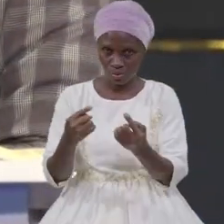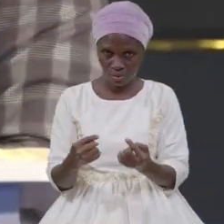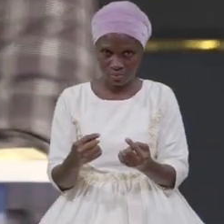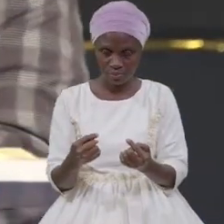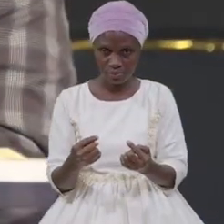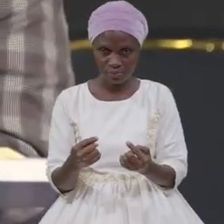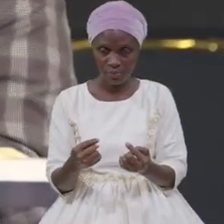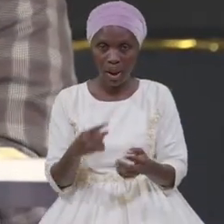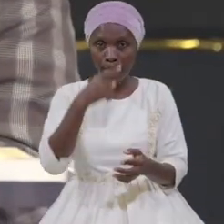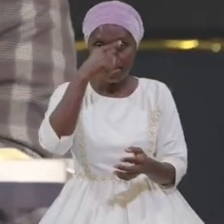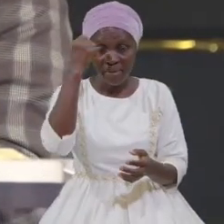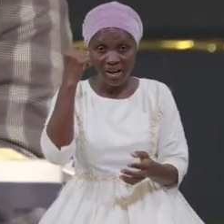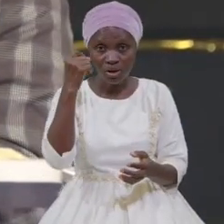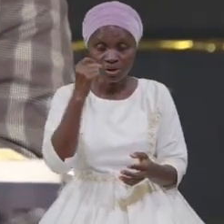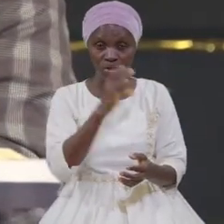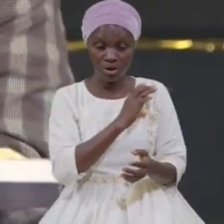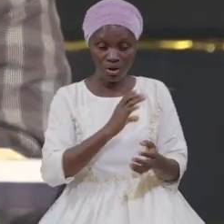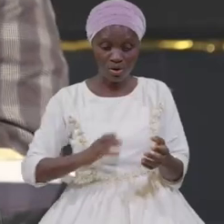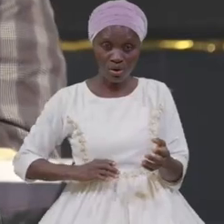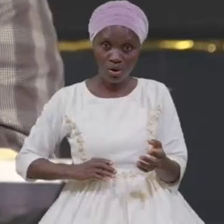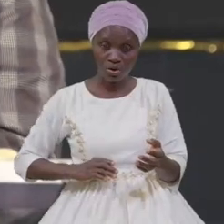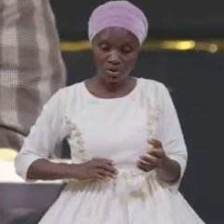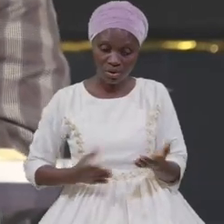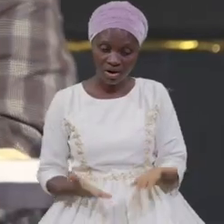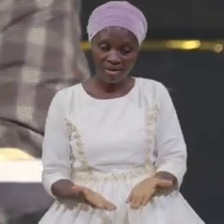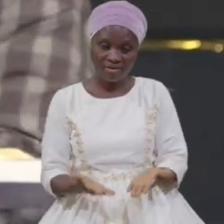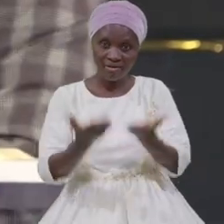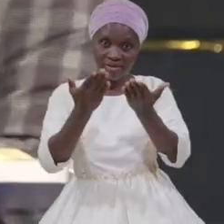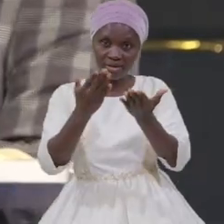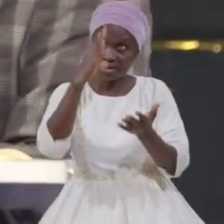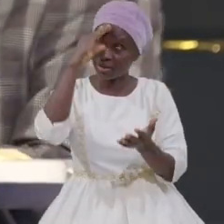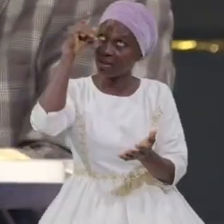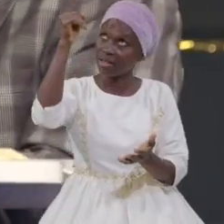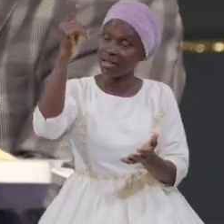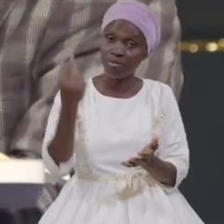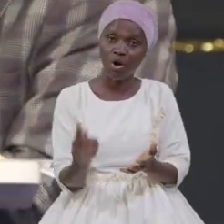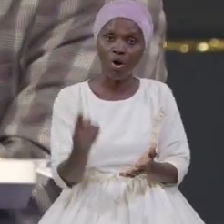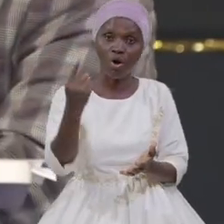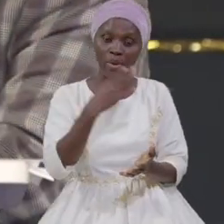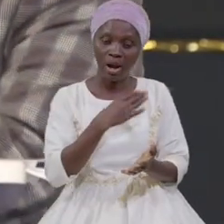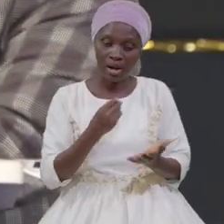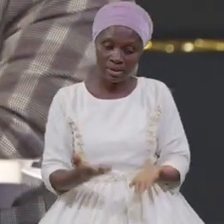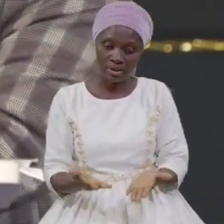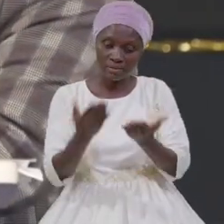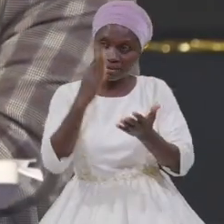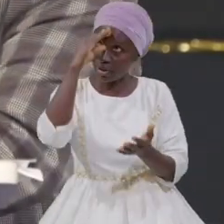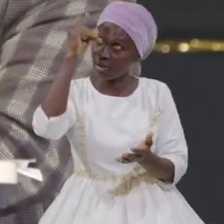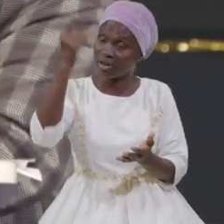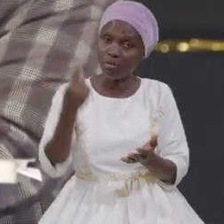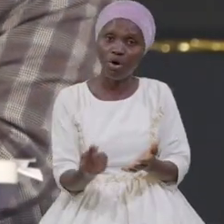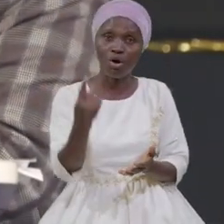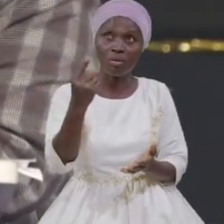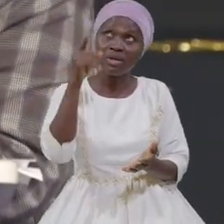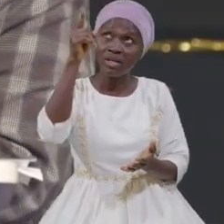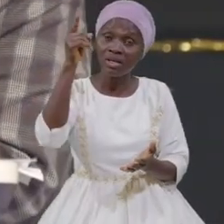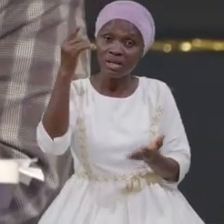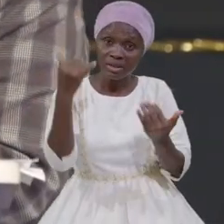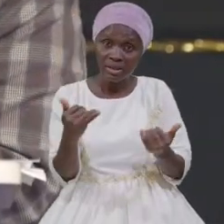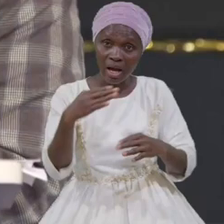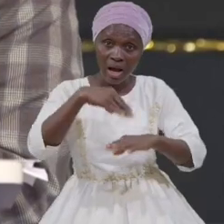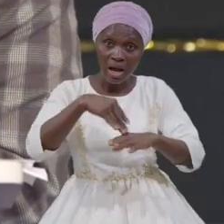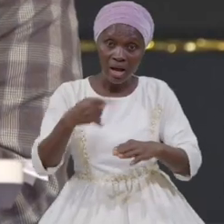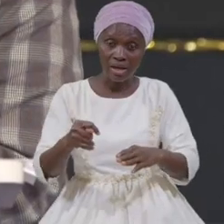Dieu l'a ressuscité et l'a élevé par sa droite. Dieu l'a élevé par